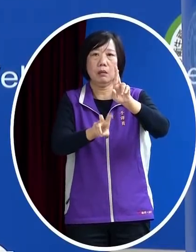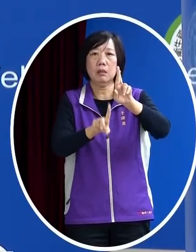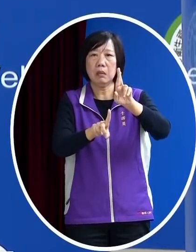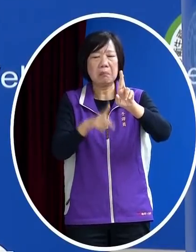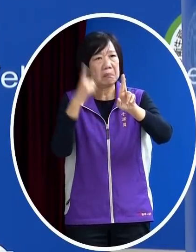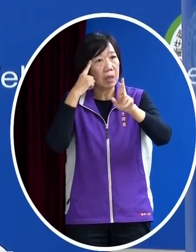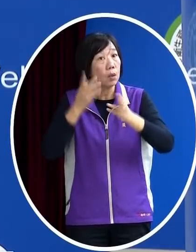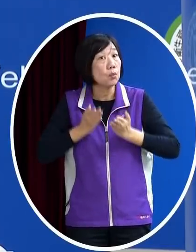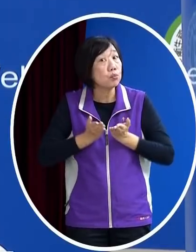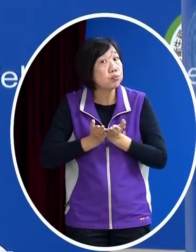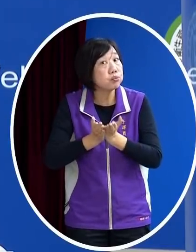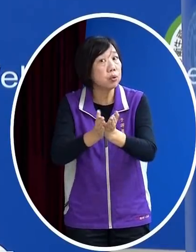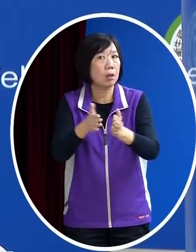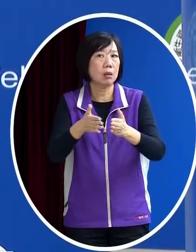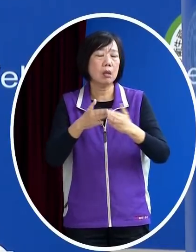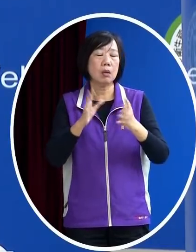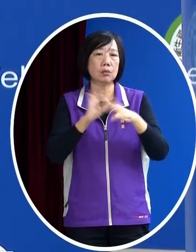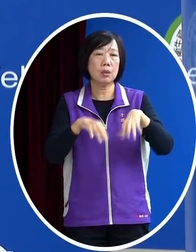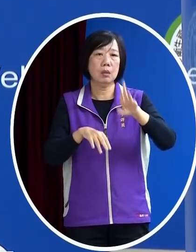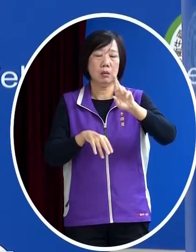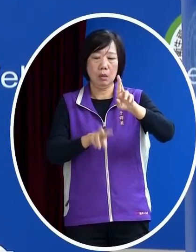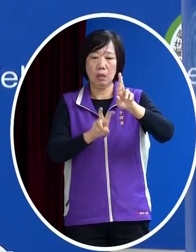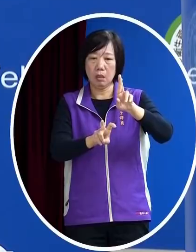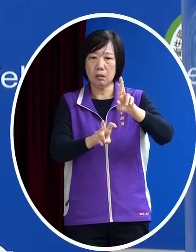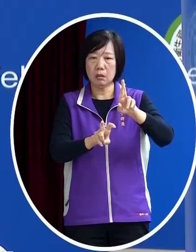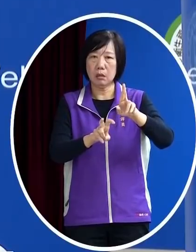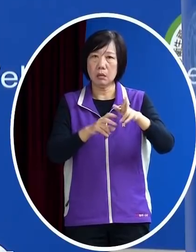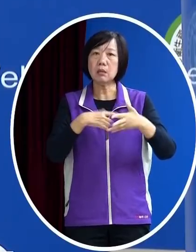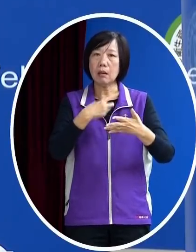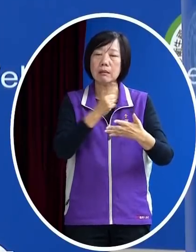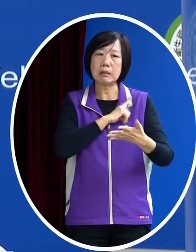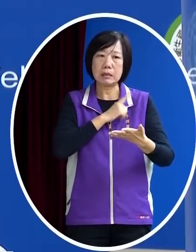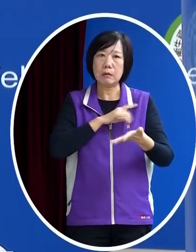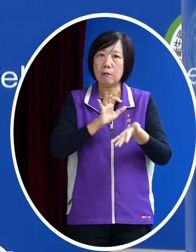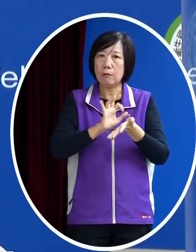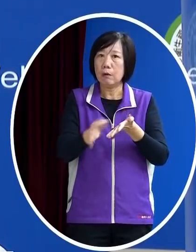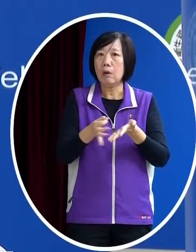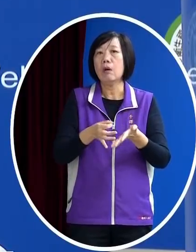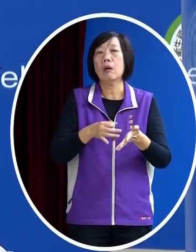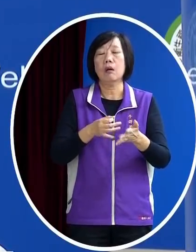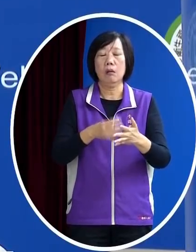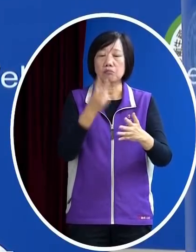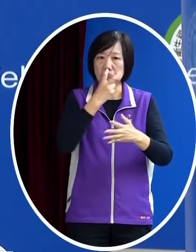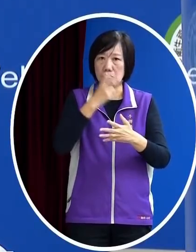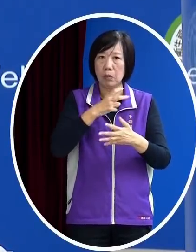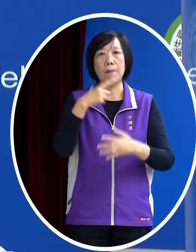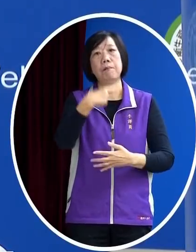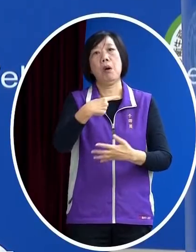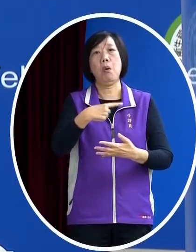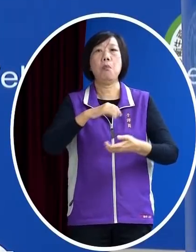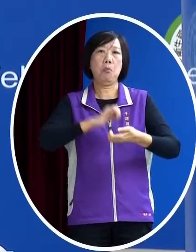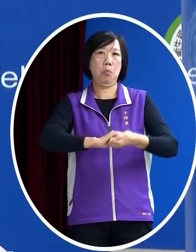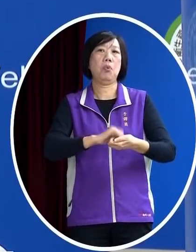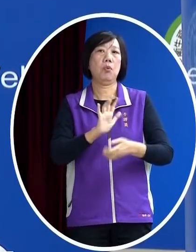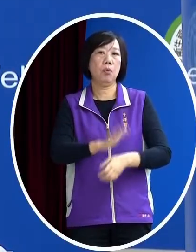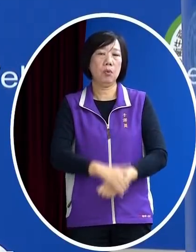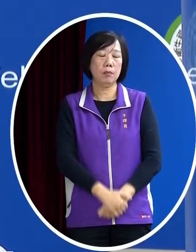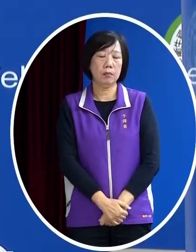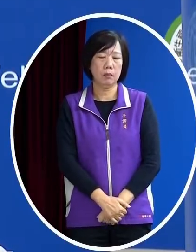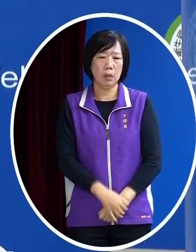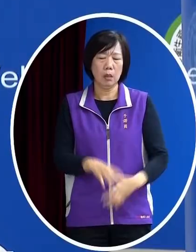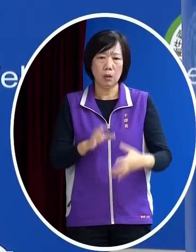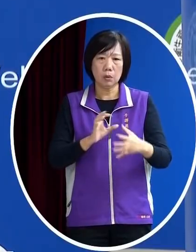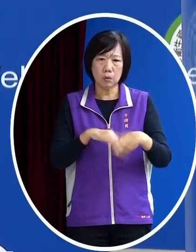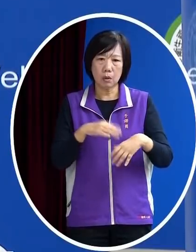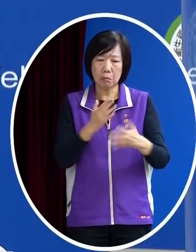海。那12月20日由中介安排自费裁剪，那今日确诊。那卫生单位已掌握个案接